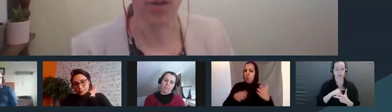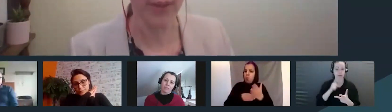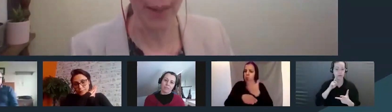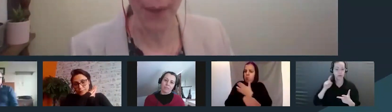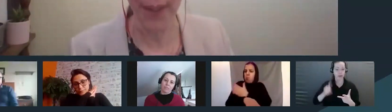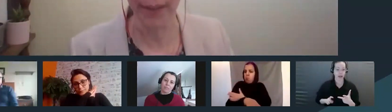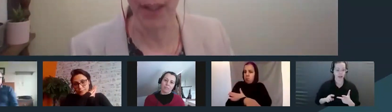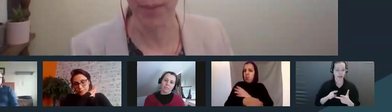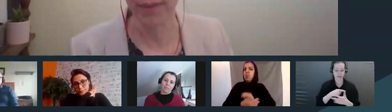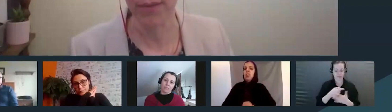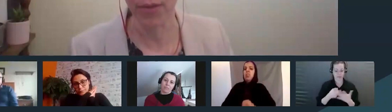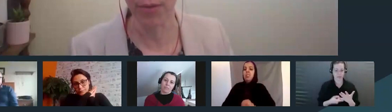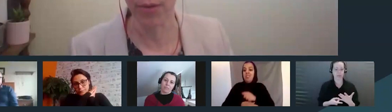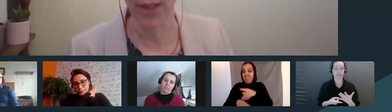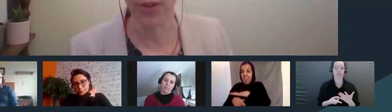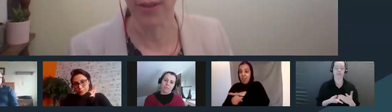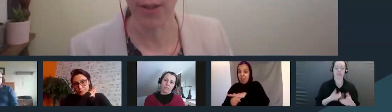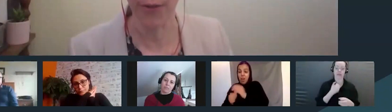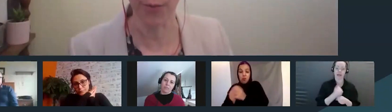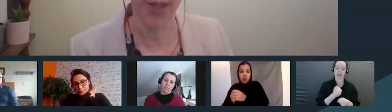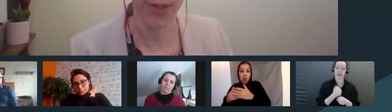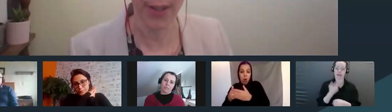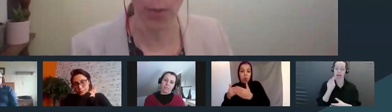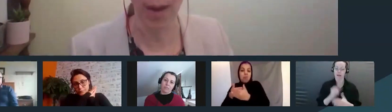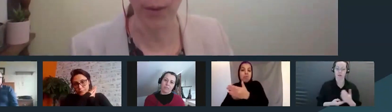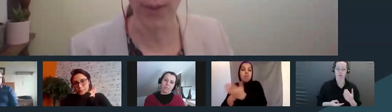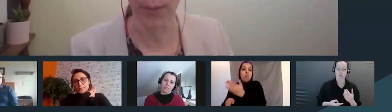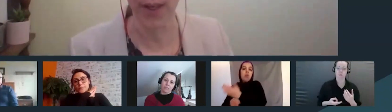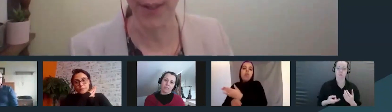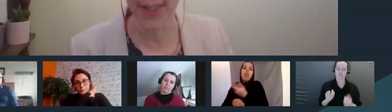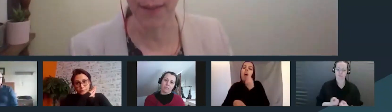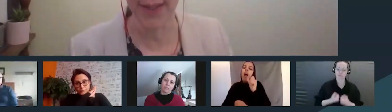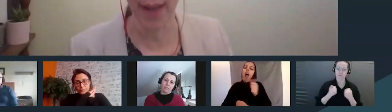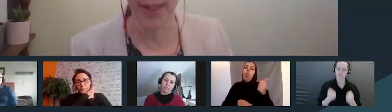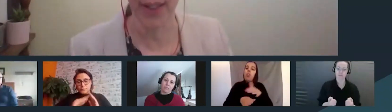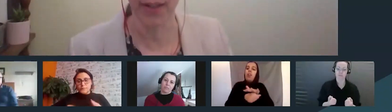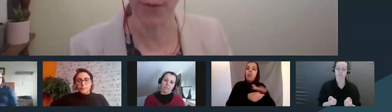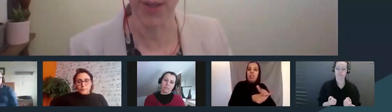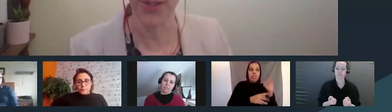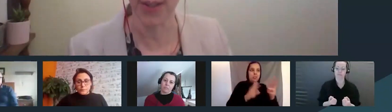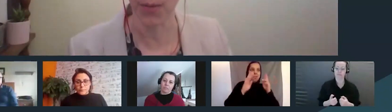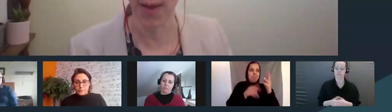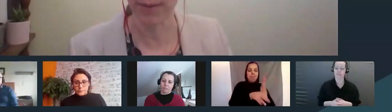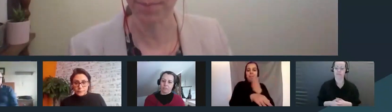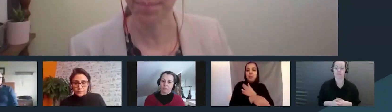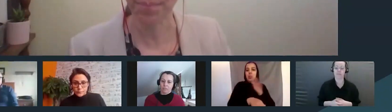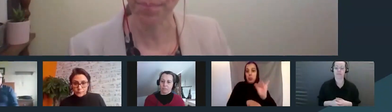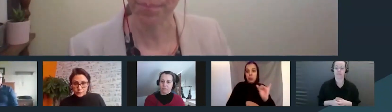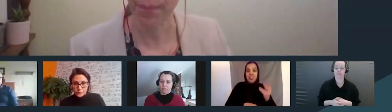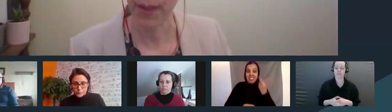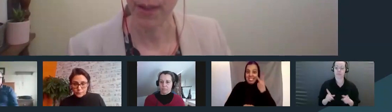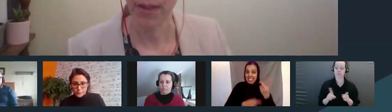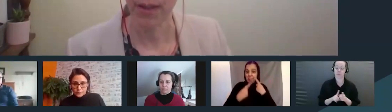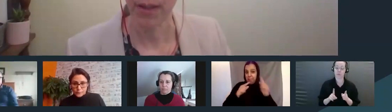cette région, mais aussi dans d'autres régions aussi. Et donc c'est ce qu'on voit, ce qui se passe dans d'autres régions aussi.